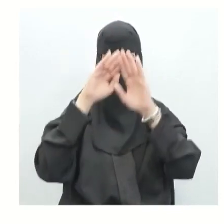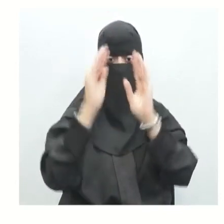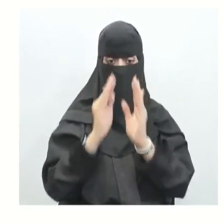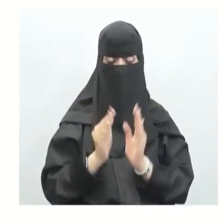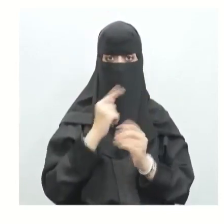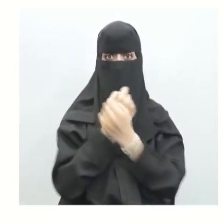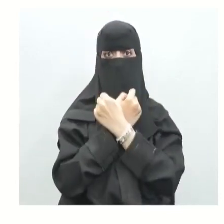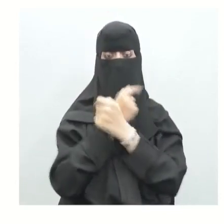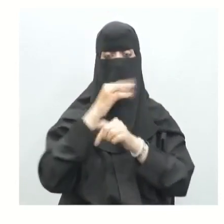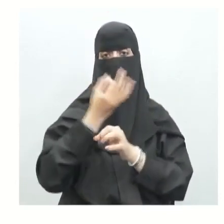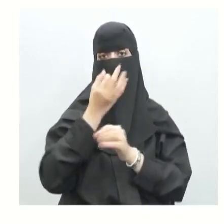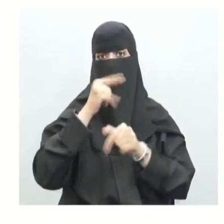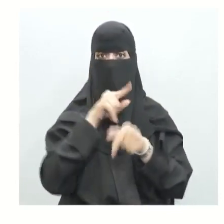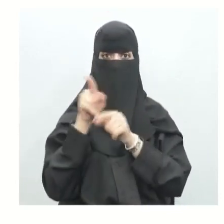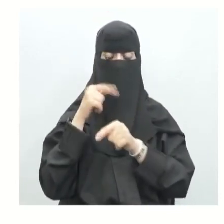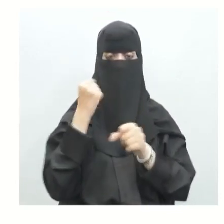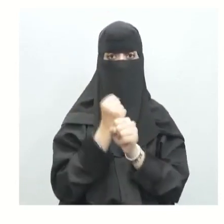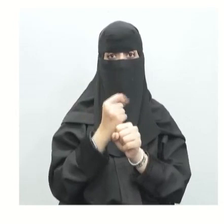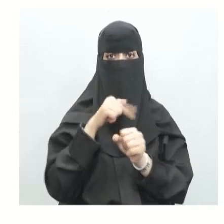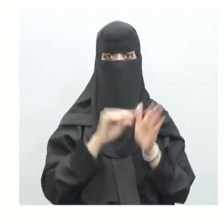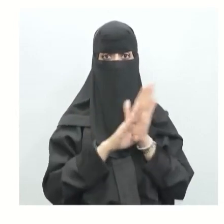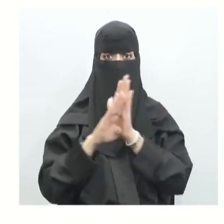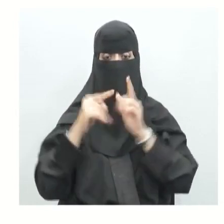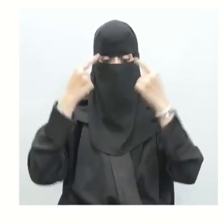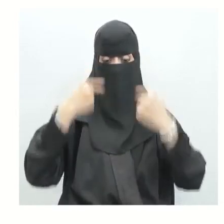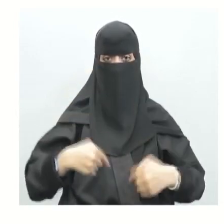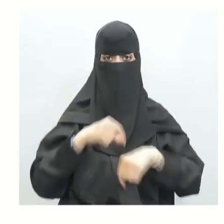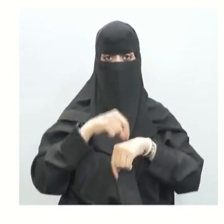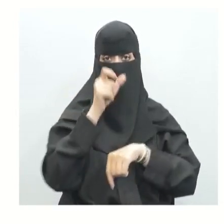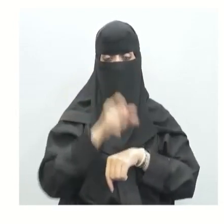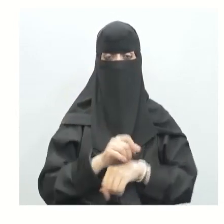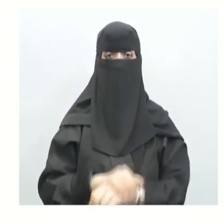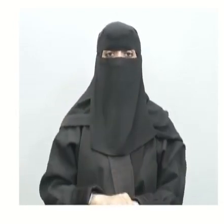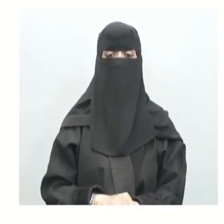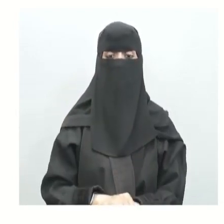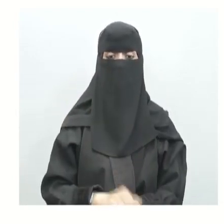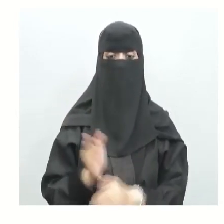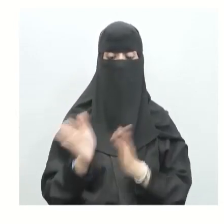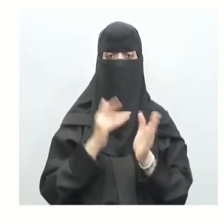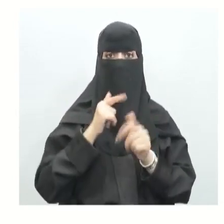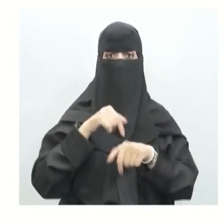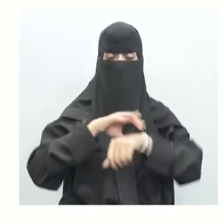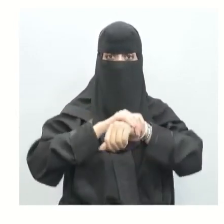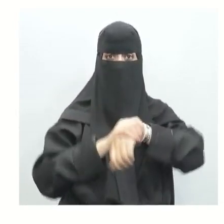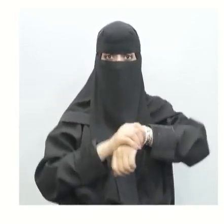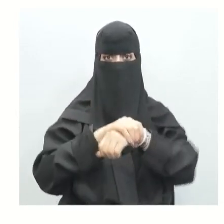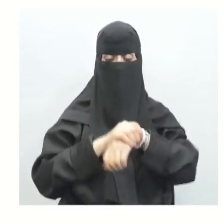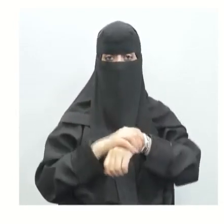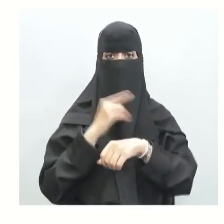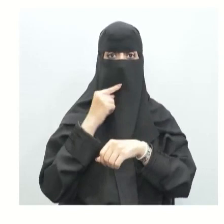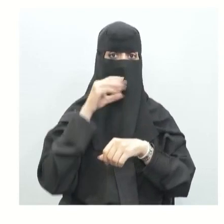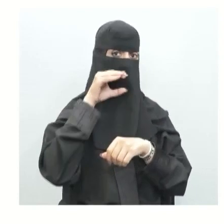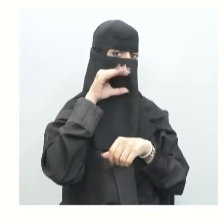الهيكالعظمي عندما نتكلم عن دوره كداعم لجسم الإنسان أيضا عظام الفق تدعم